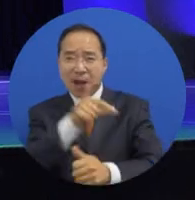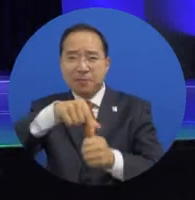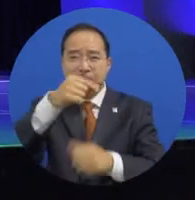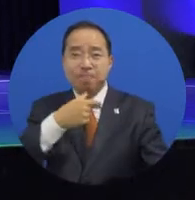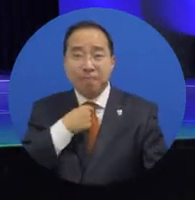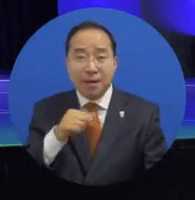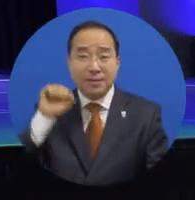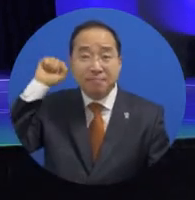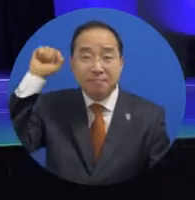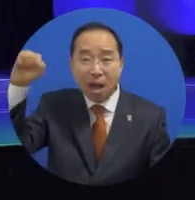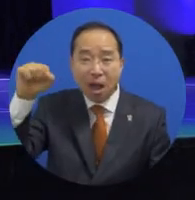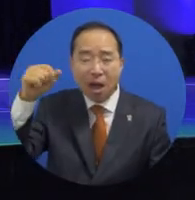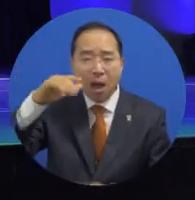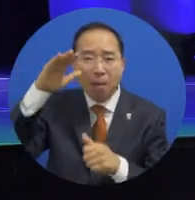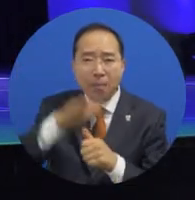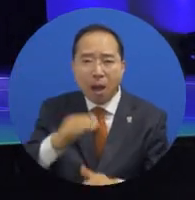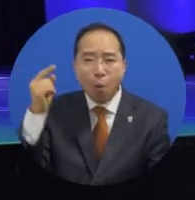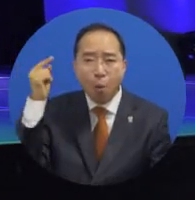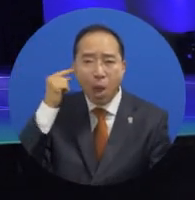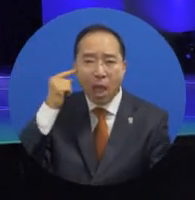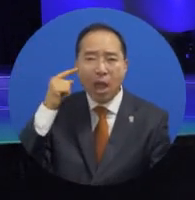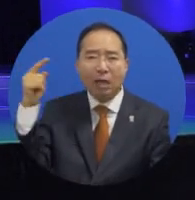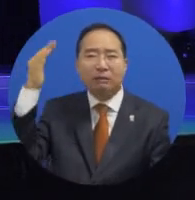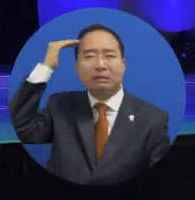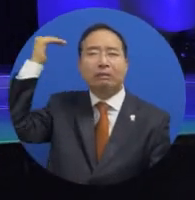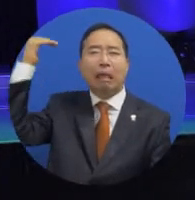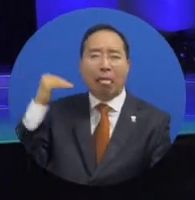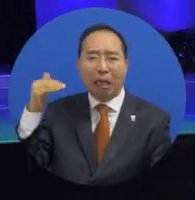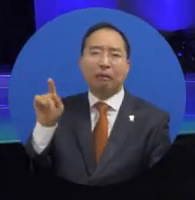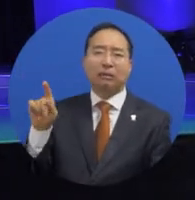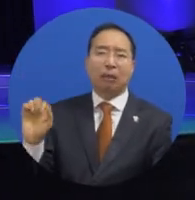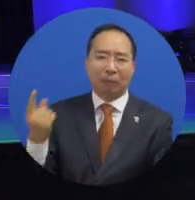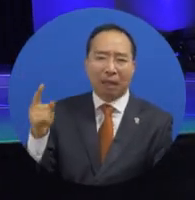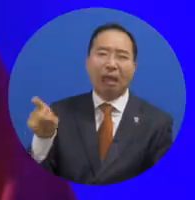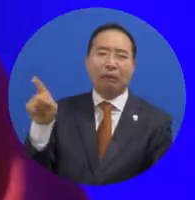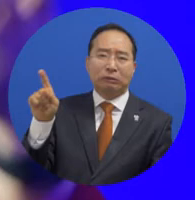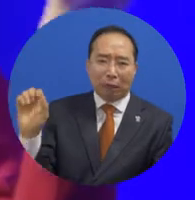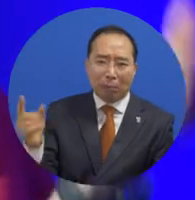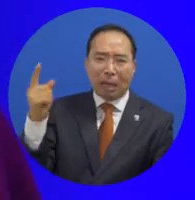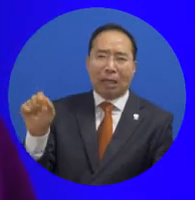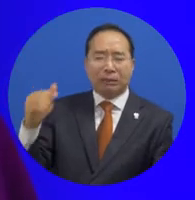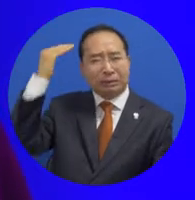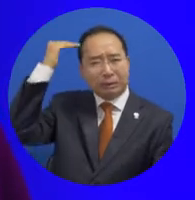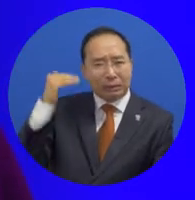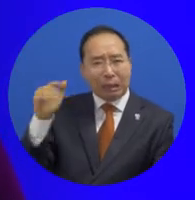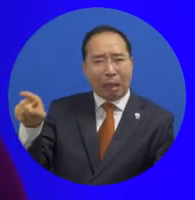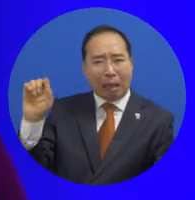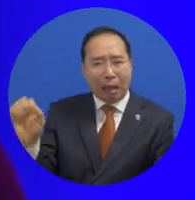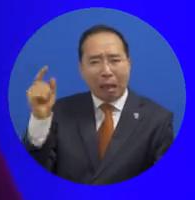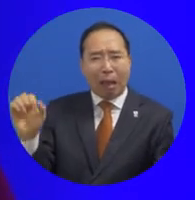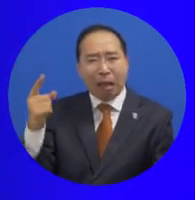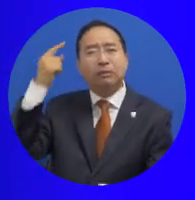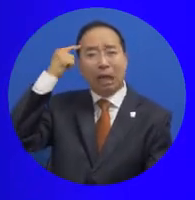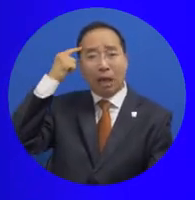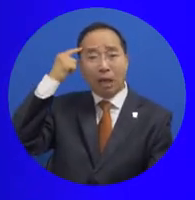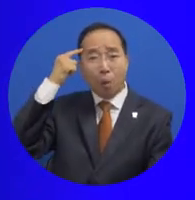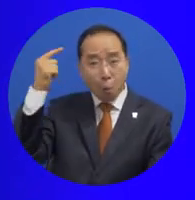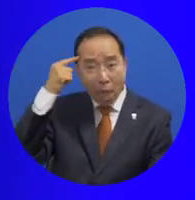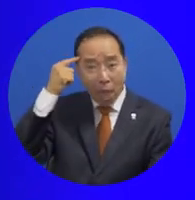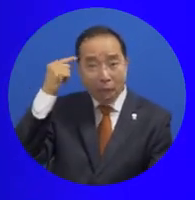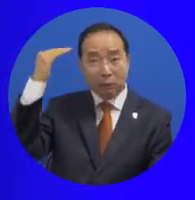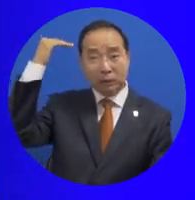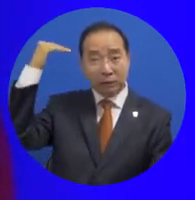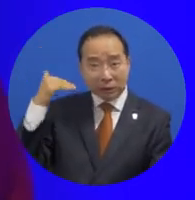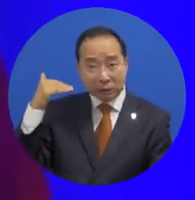나가서 선출이 돼야 되는데 왜 임원으로 날 안 뽑아주지? 키가 작아서 그래. 뭐든지 안 되면 키 탓을 했어요. 왜냐하면